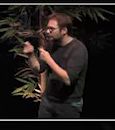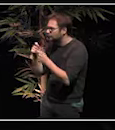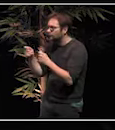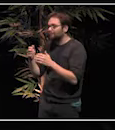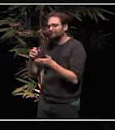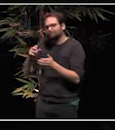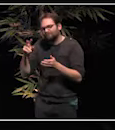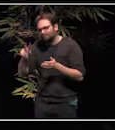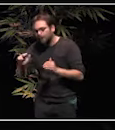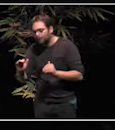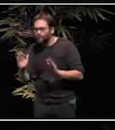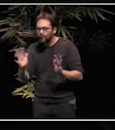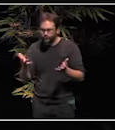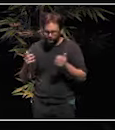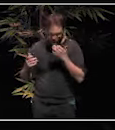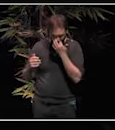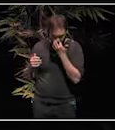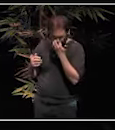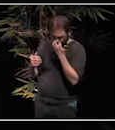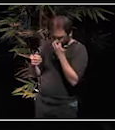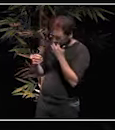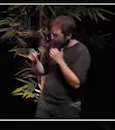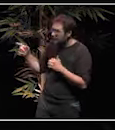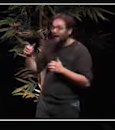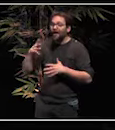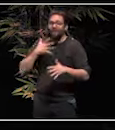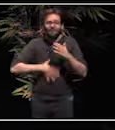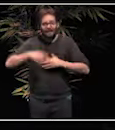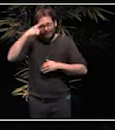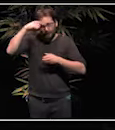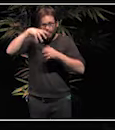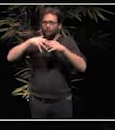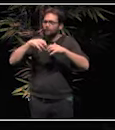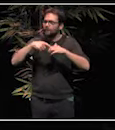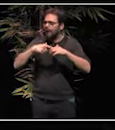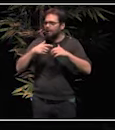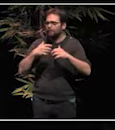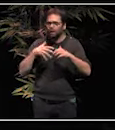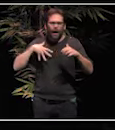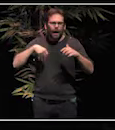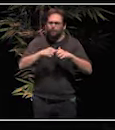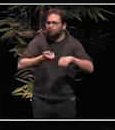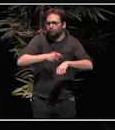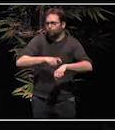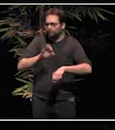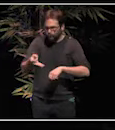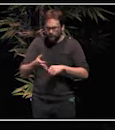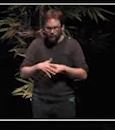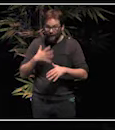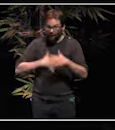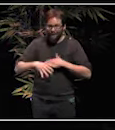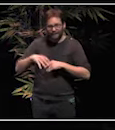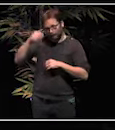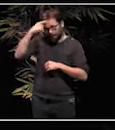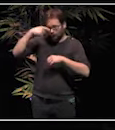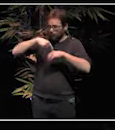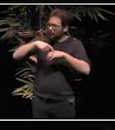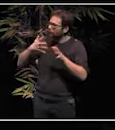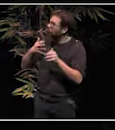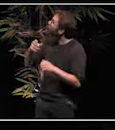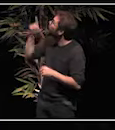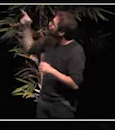assez d'accord là-dessus, c'est que là, je vous dis, c'est une fatigue centrale qui récupère tout de suite. Donc la fatigue centrale qu'il y a ici à l'écran, c'est la capacité